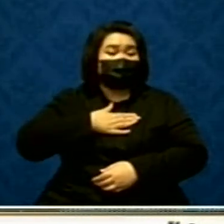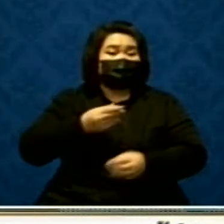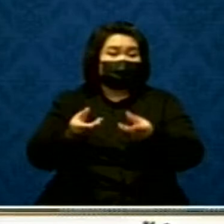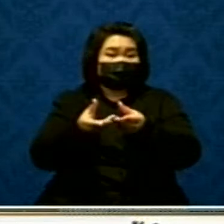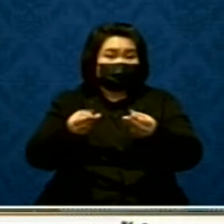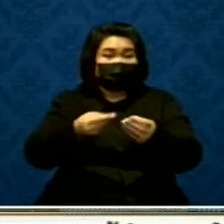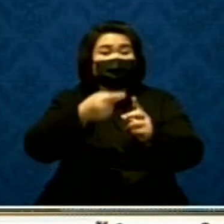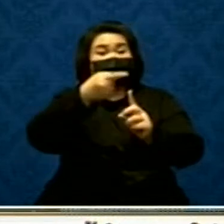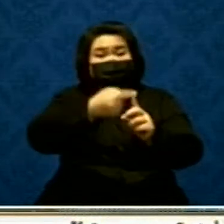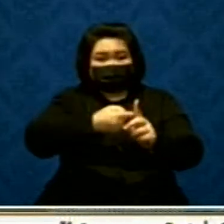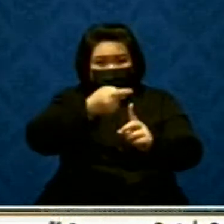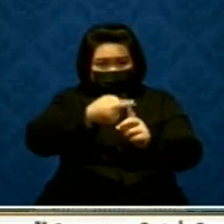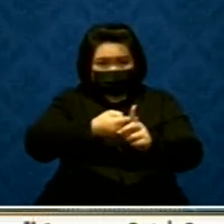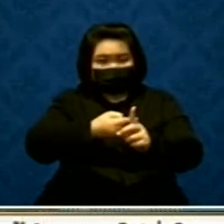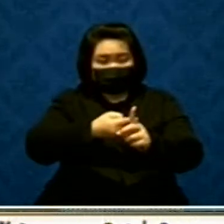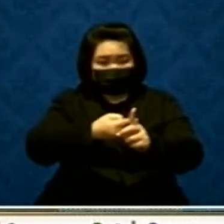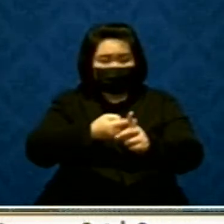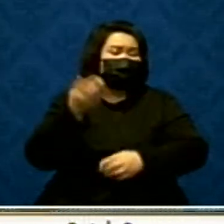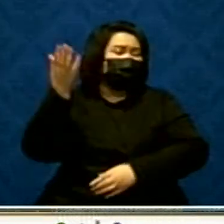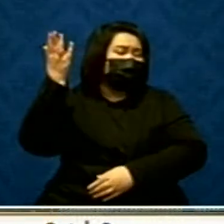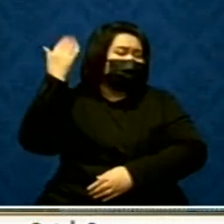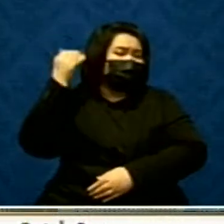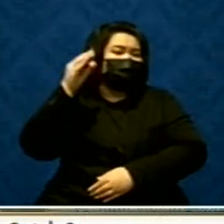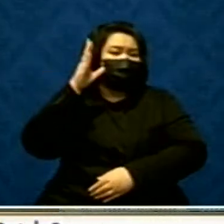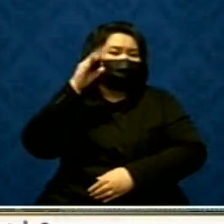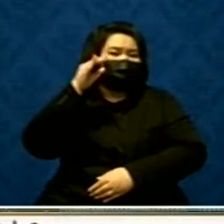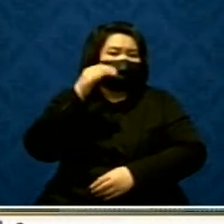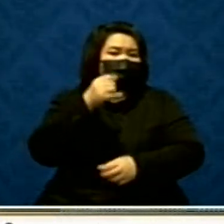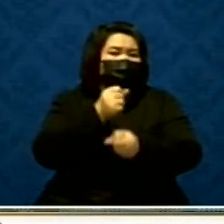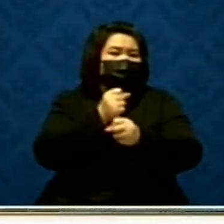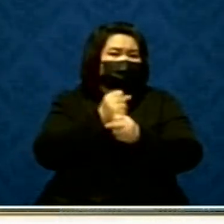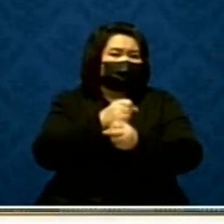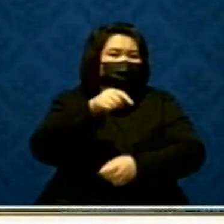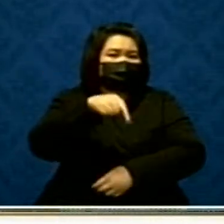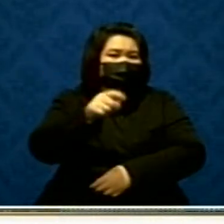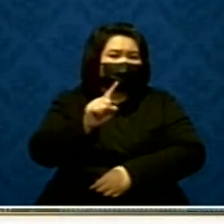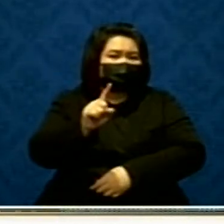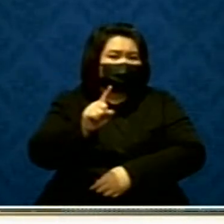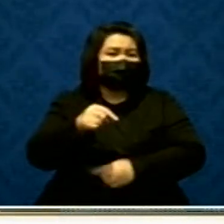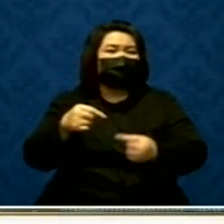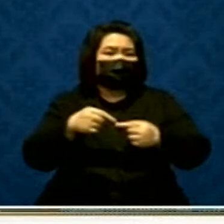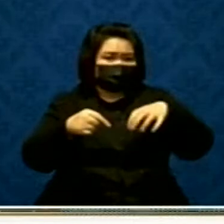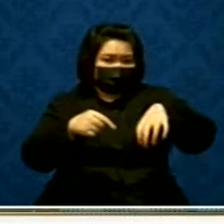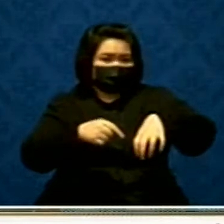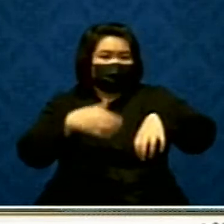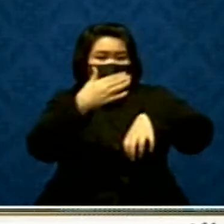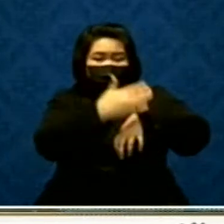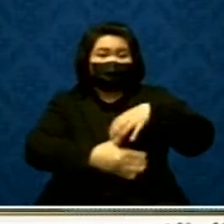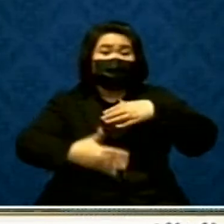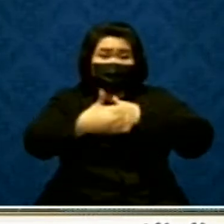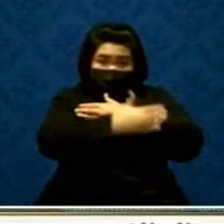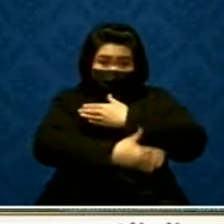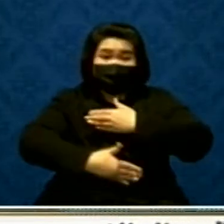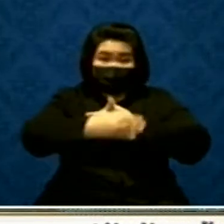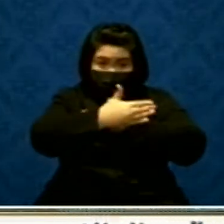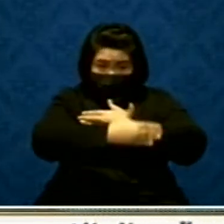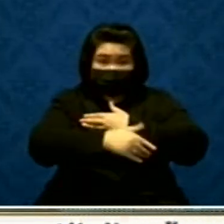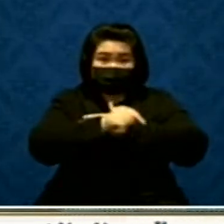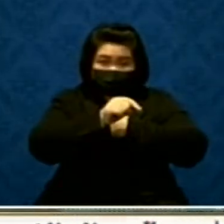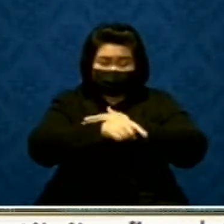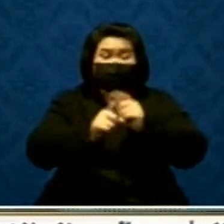องเรียนครับว่าที่ดินที่คุณพ่อไปดำเนินการเนี่ยเป็นที่ดินของการรถไฟจริงนะครับแต่เป็นคนละแปล